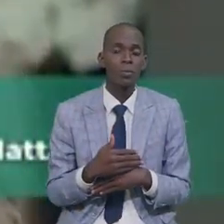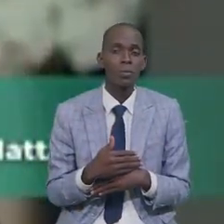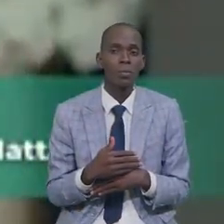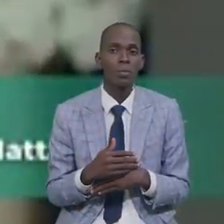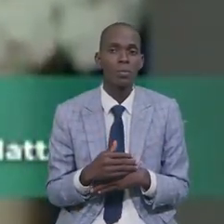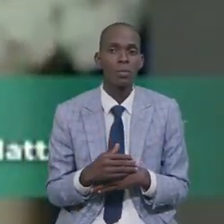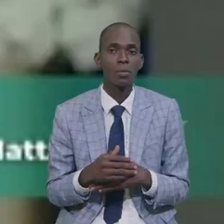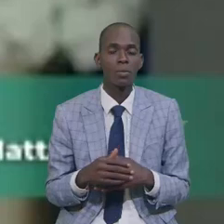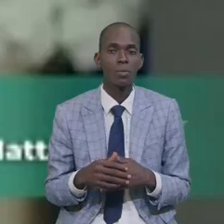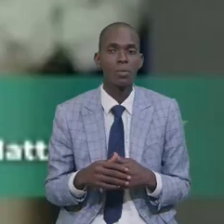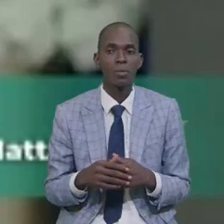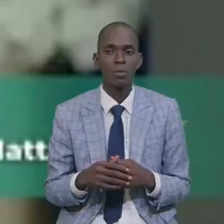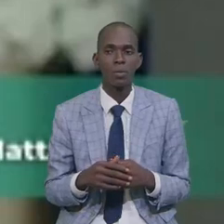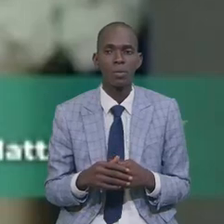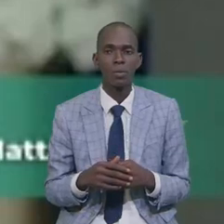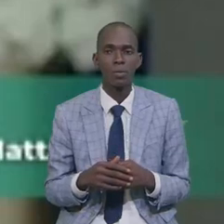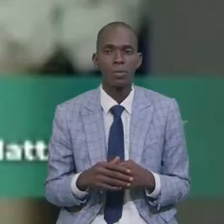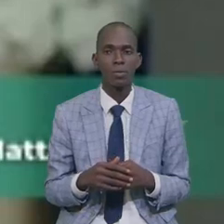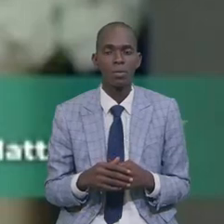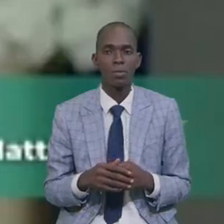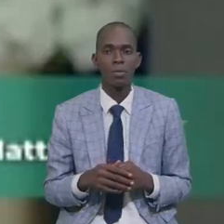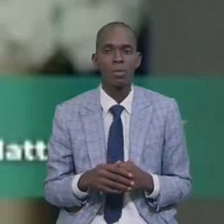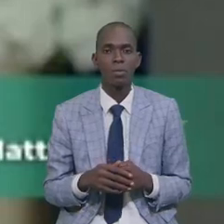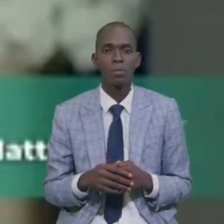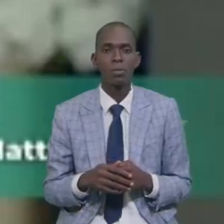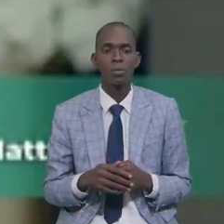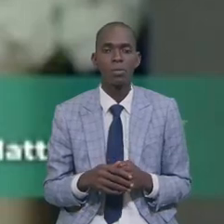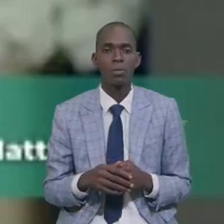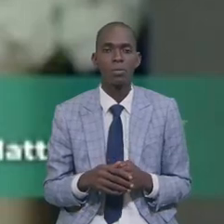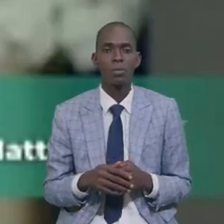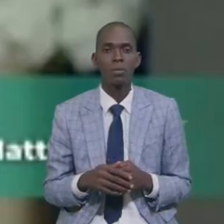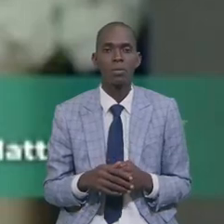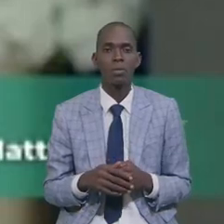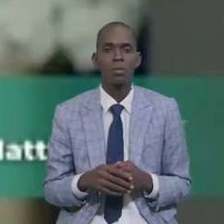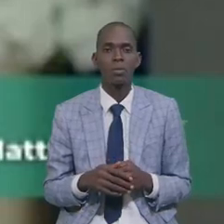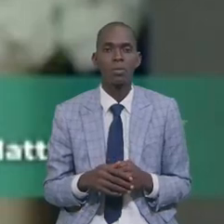Élisée n'avait pas fait des manœuvres politiques pour y parvenir.